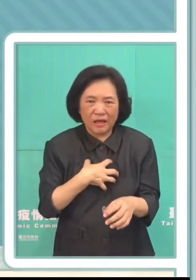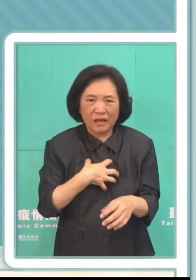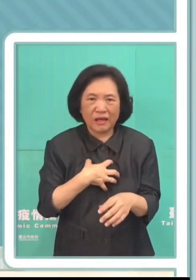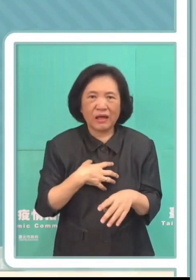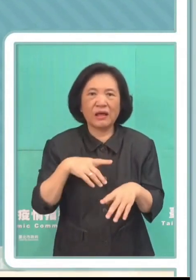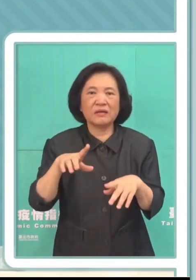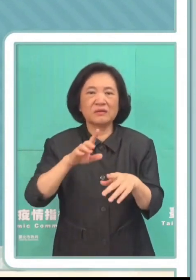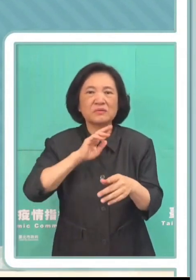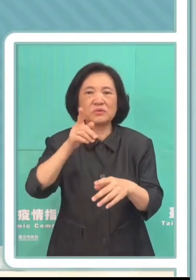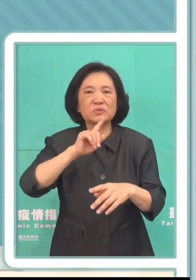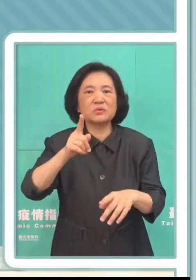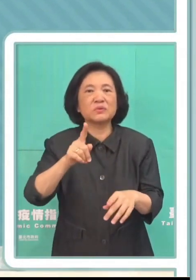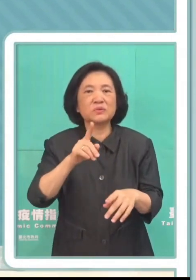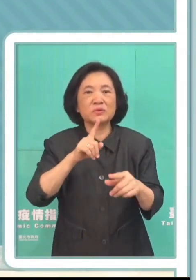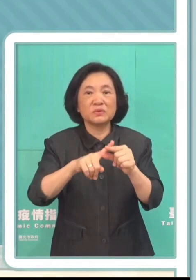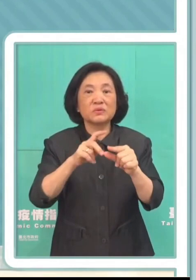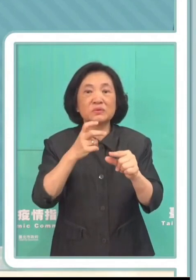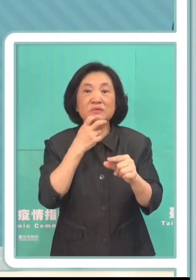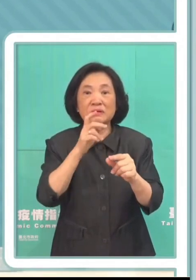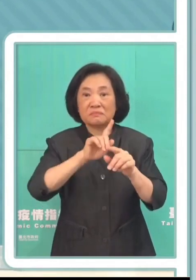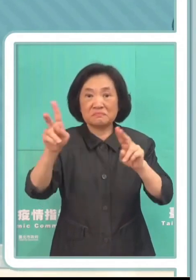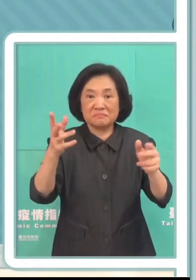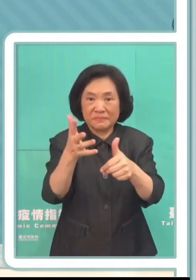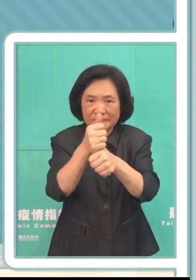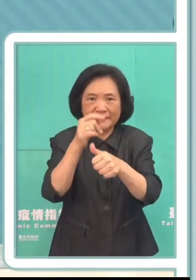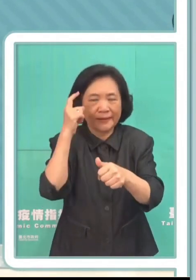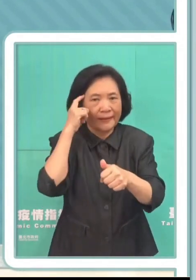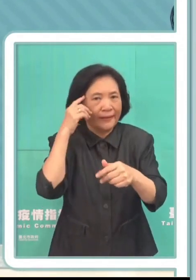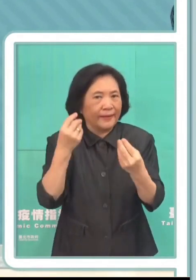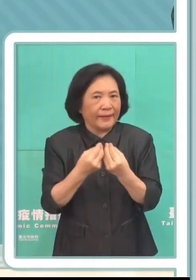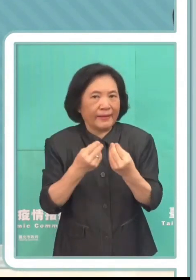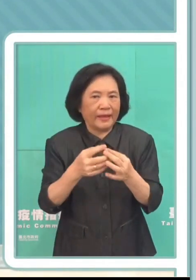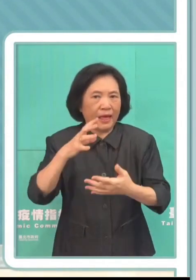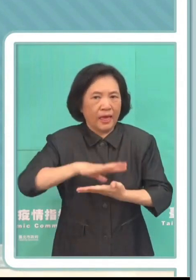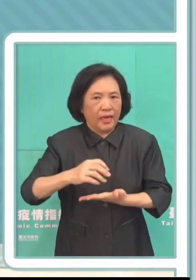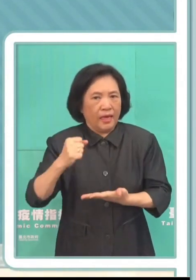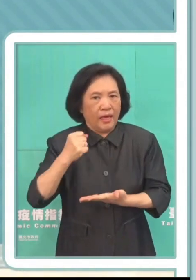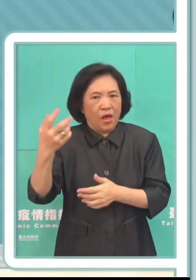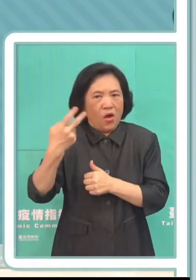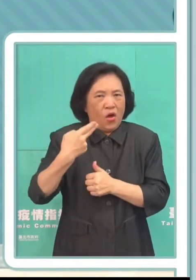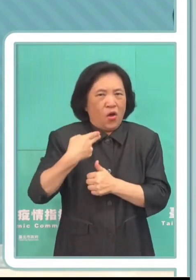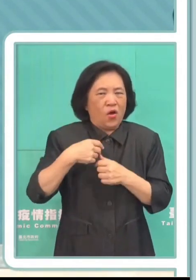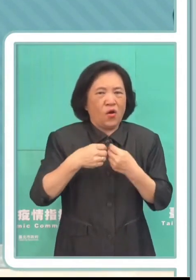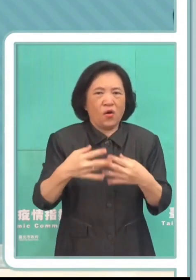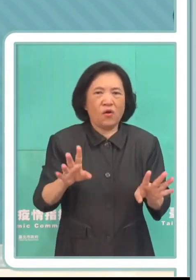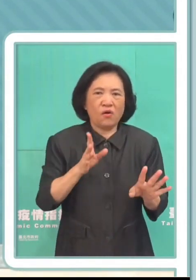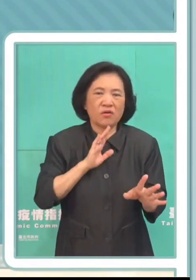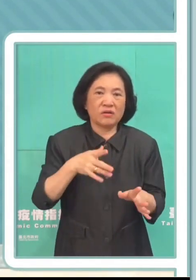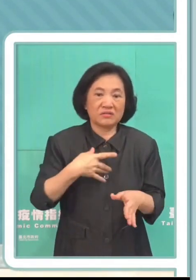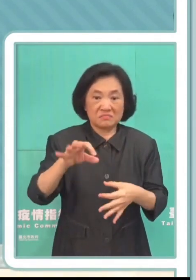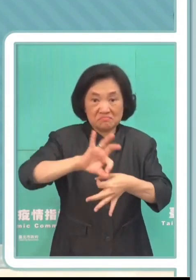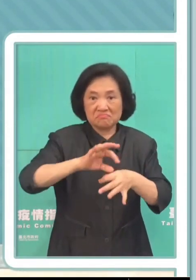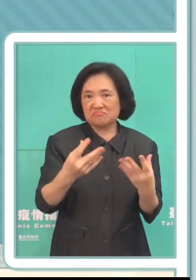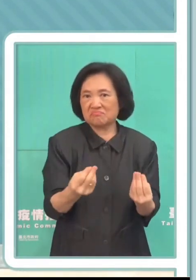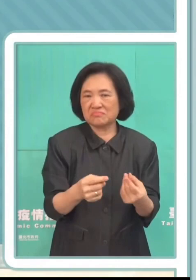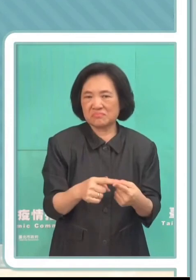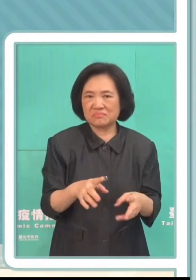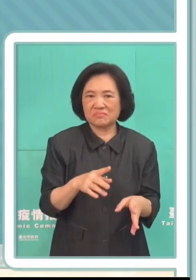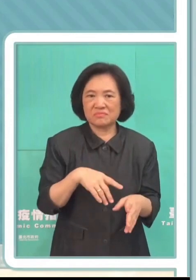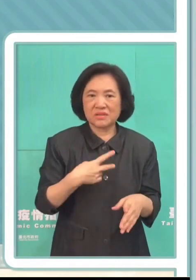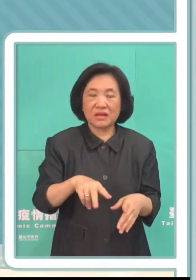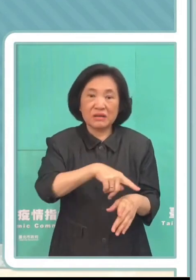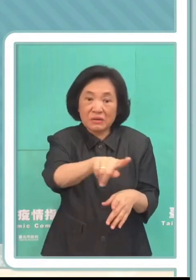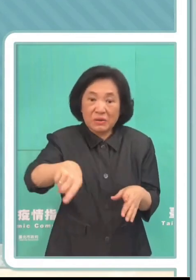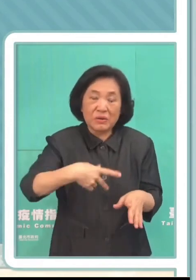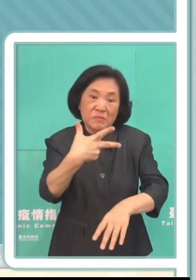工作量、人力配置都出现问题，同时没有相关的津贴和加急。机场检疫人员接种两剂疫苗的比例也过低，请问市长怎